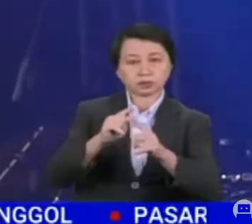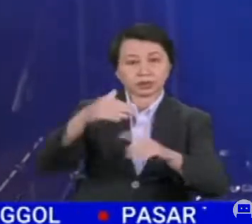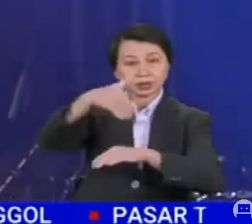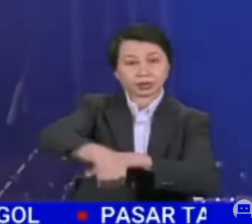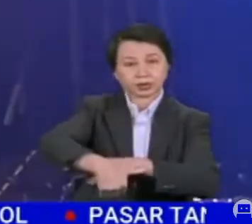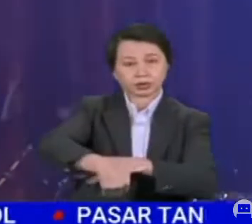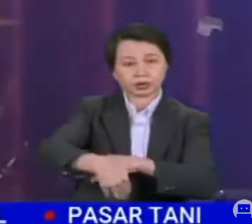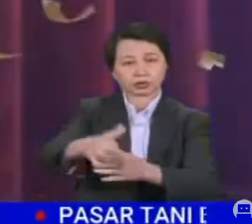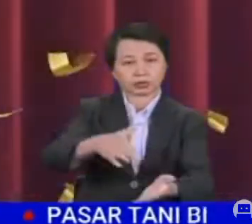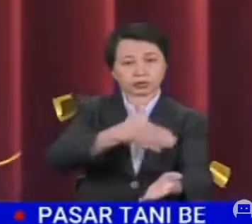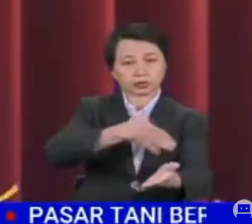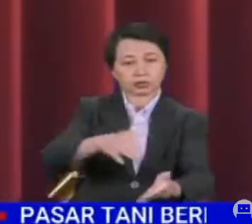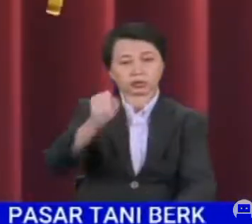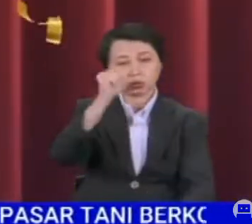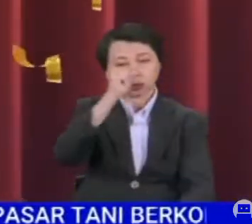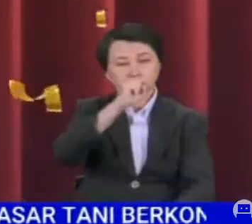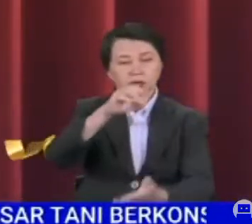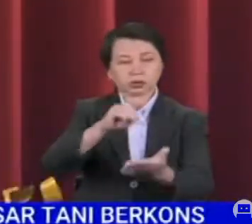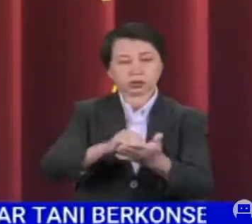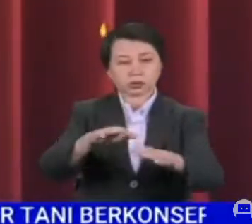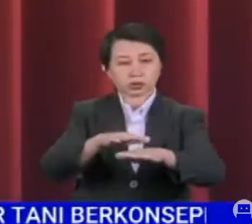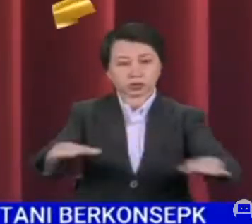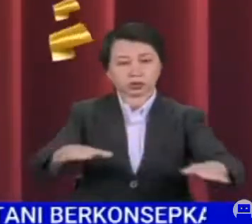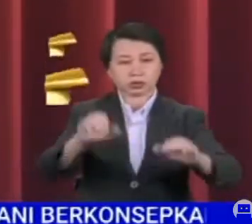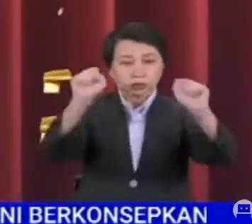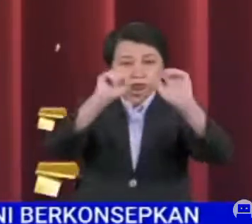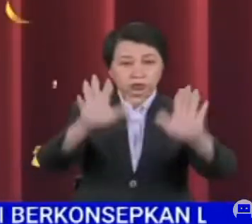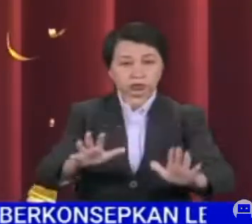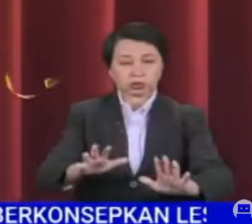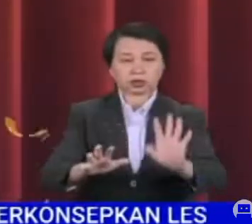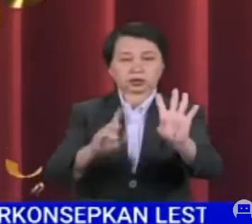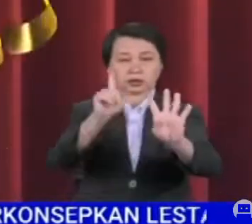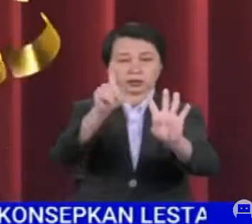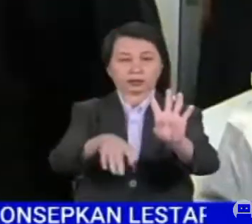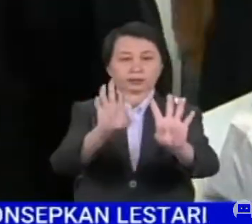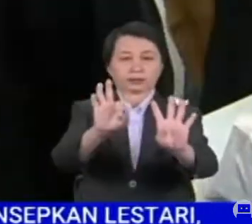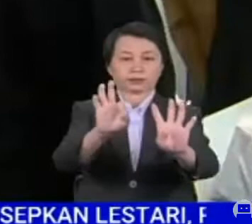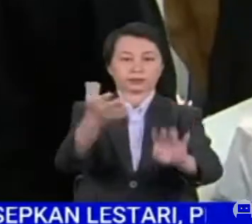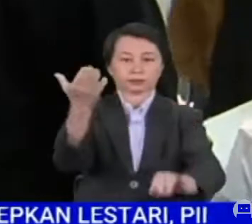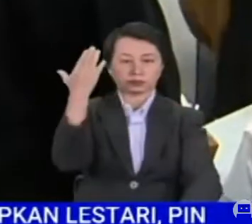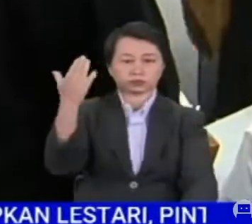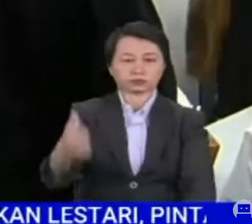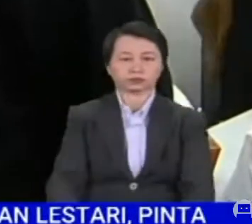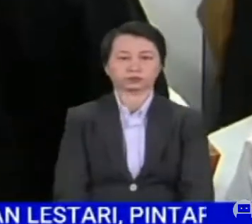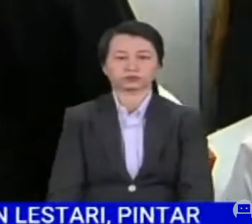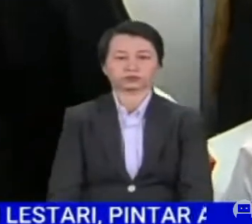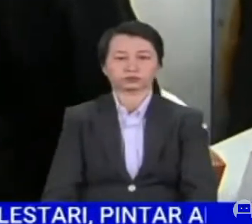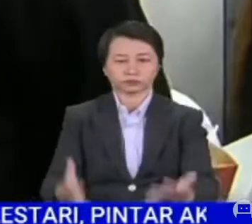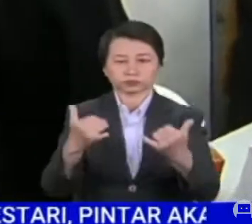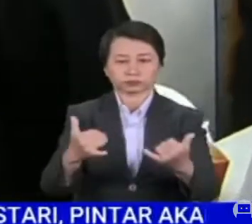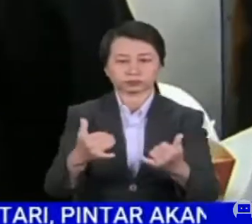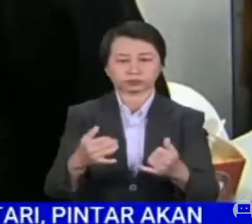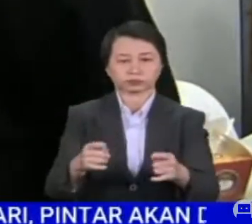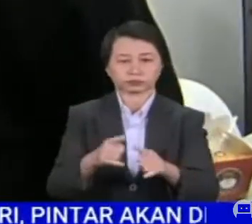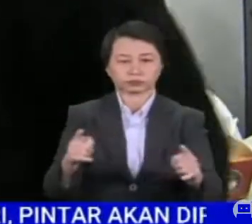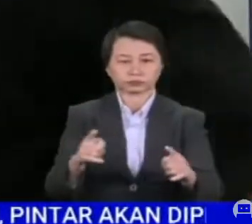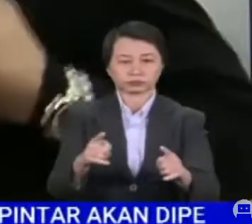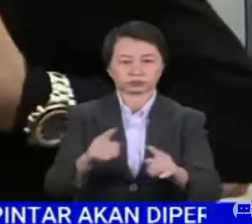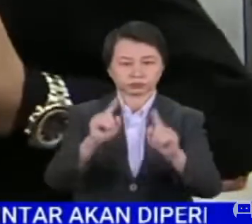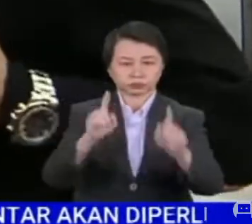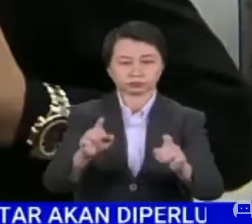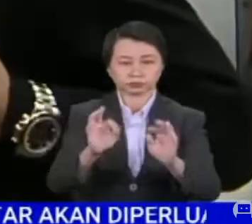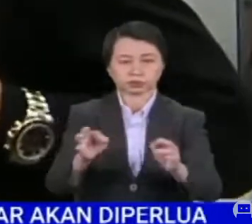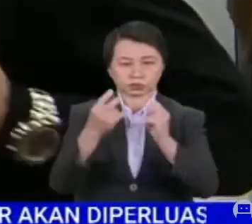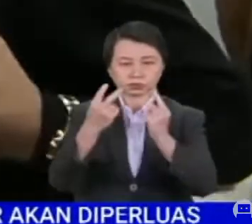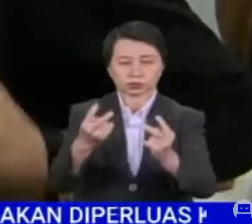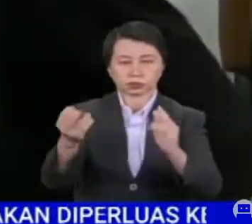bersempena Havoc Food Festival di dataran Carnival Shah Alam pada 4 September lalu. Dia punya, secara jujur, dia punya crowd tu sebenarnya unexpected. Kalau kita tengok